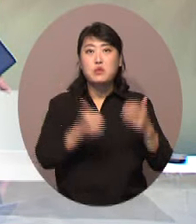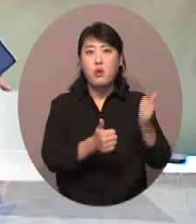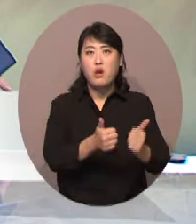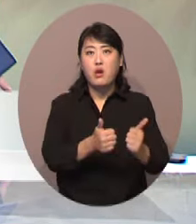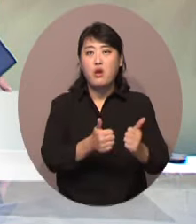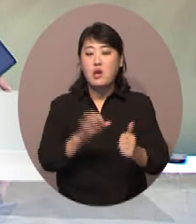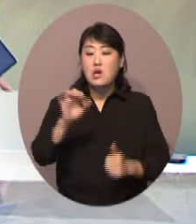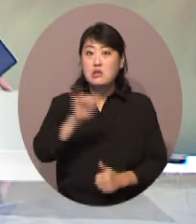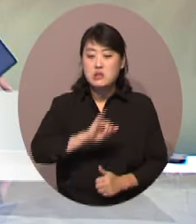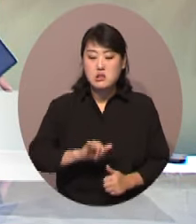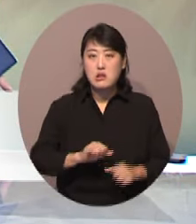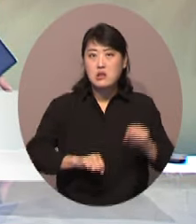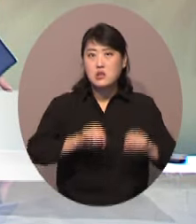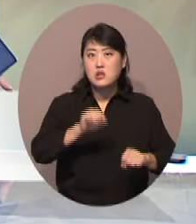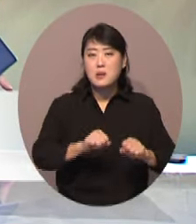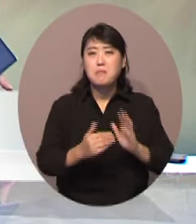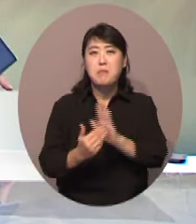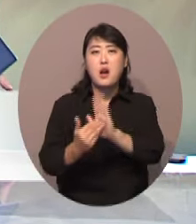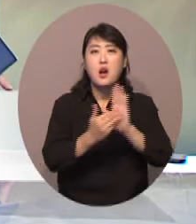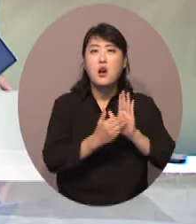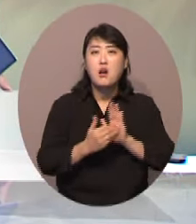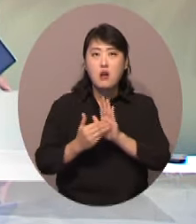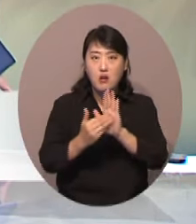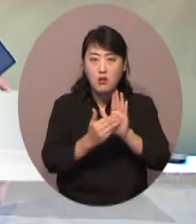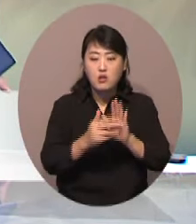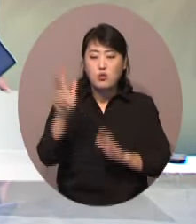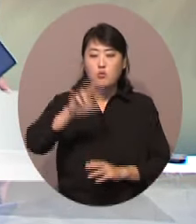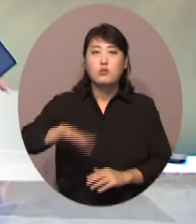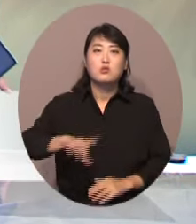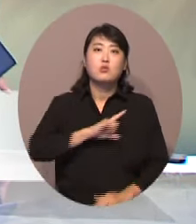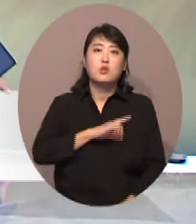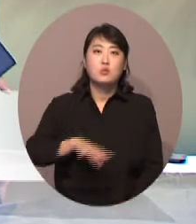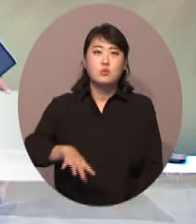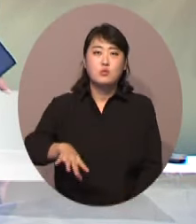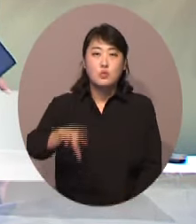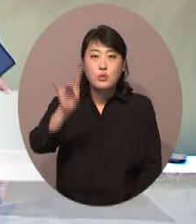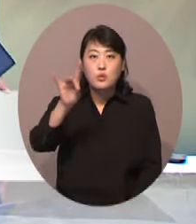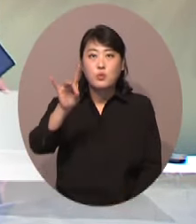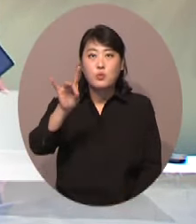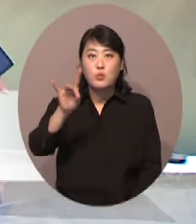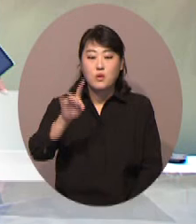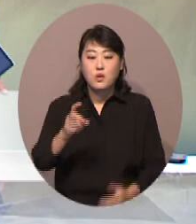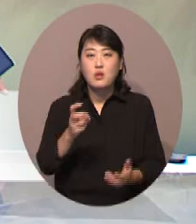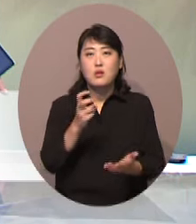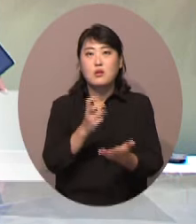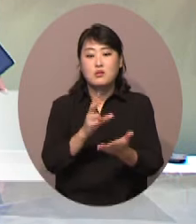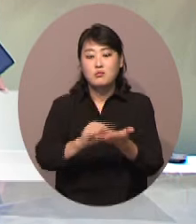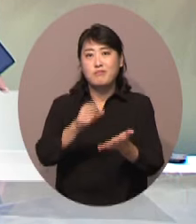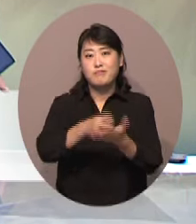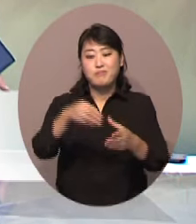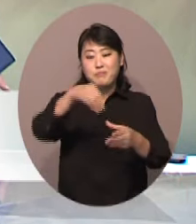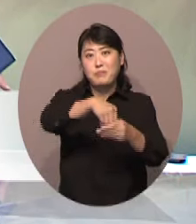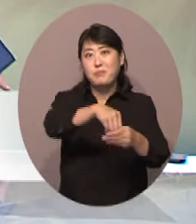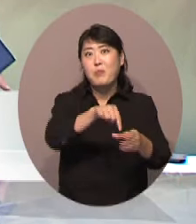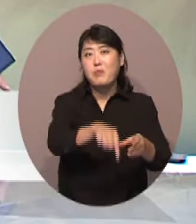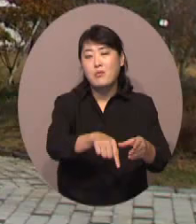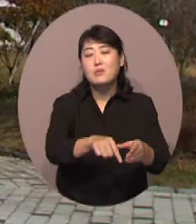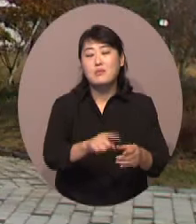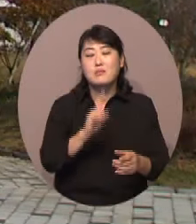한다며 전국 최초로 처벌이 포함된 조례 재정을 추진해 논란이 일고 있습니다 김태욱